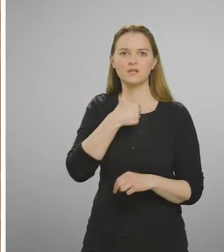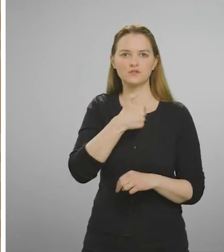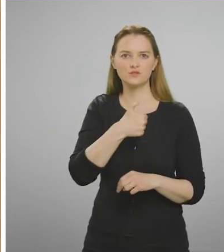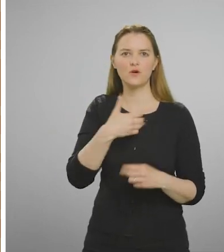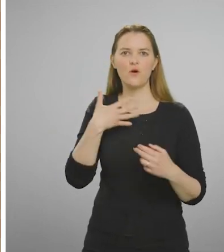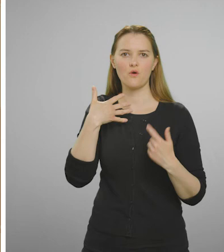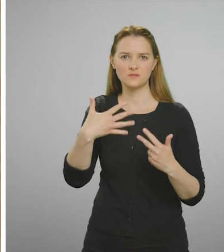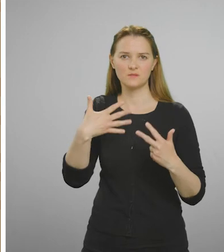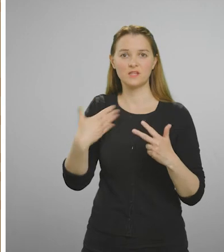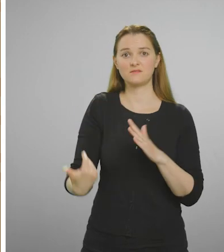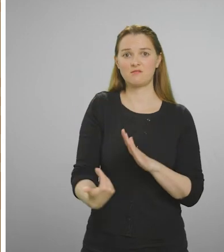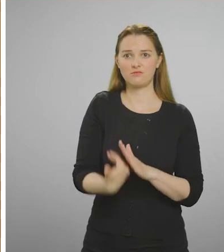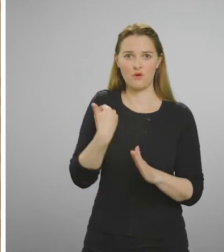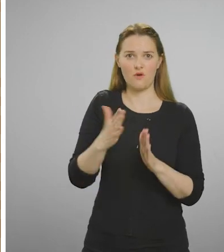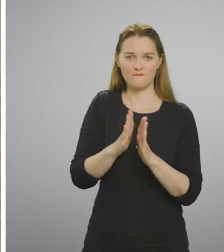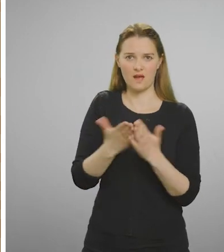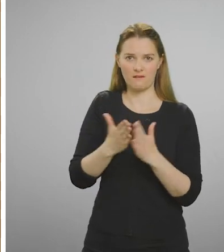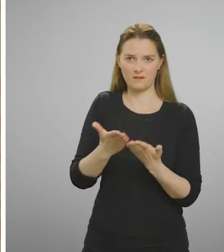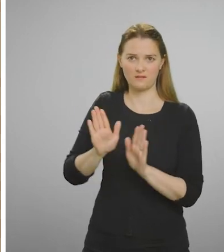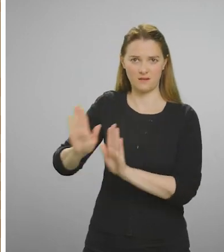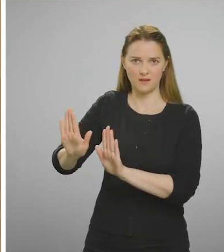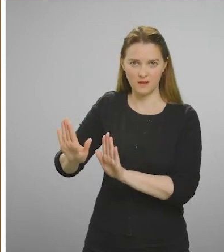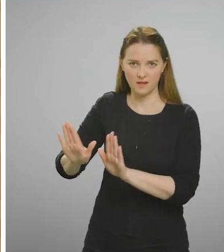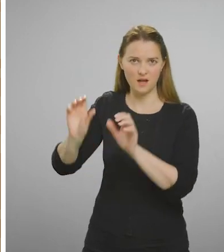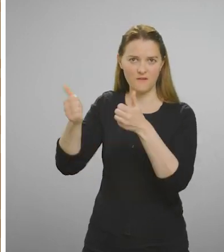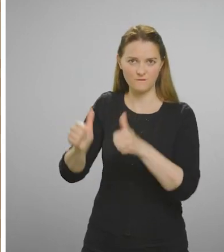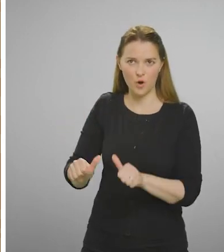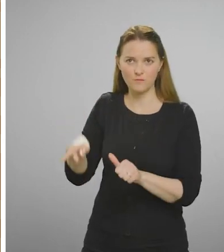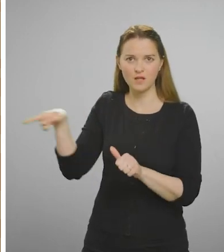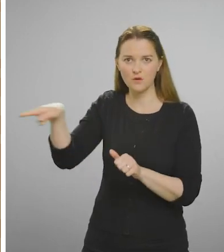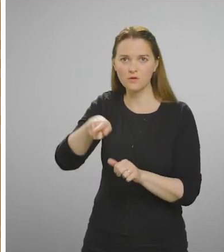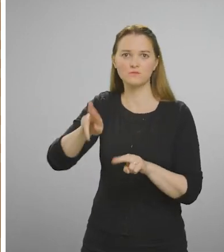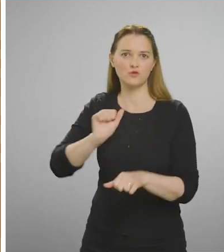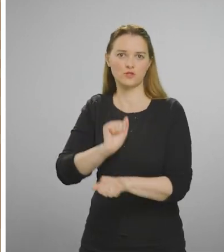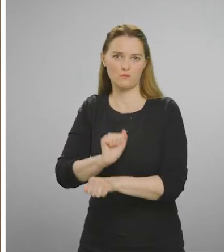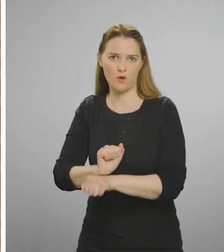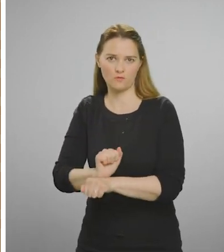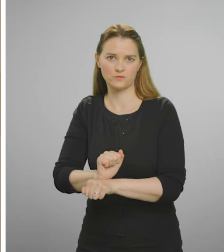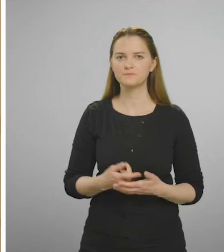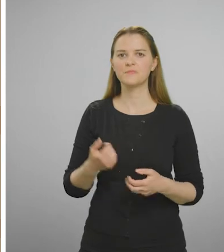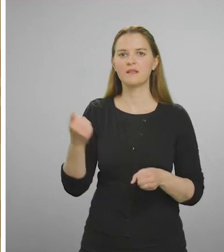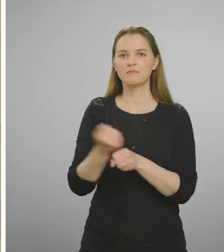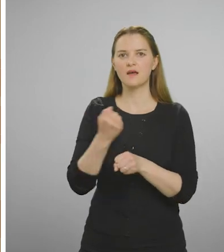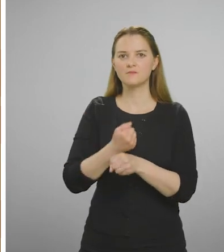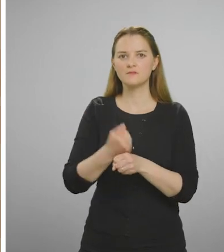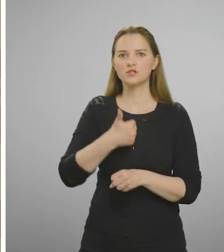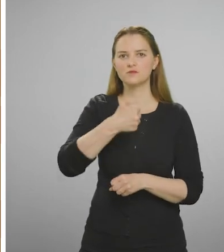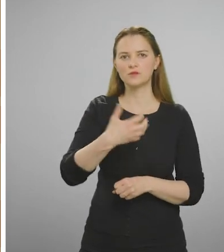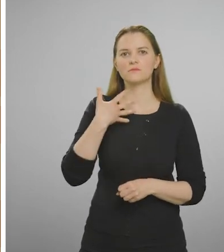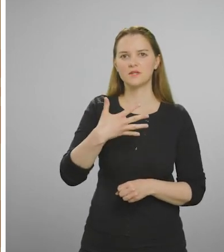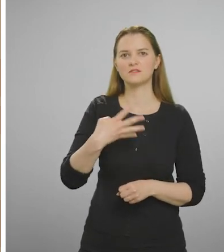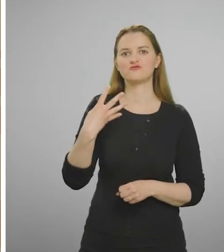bilo dostupno 180 novih naslova knjiga u pristupačnim formatima, spremnih za posudbu. Proizvedene